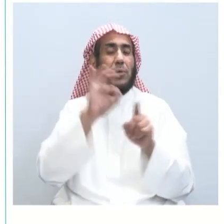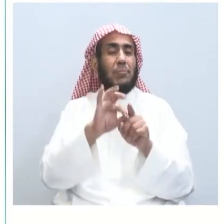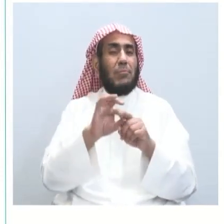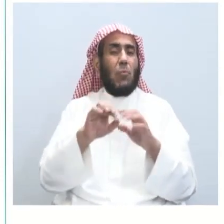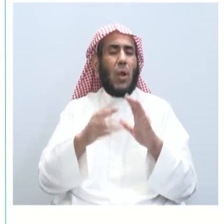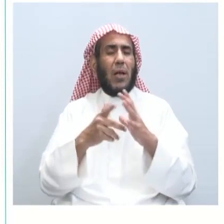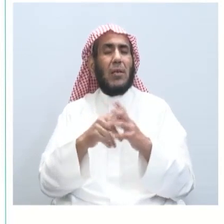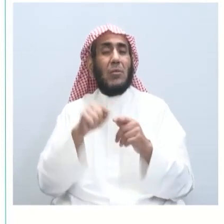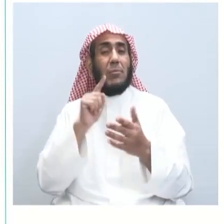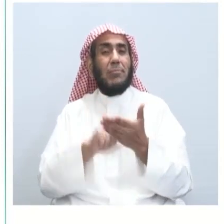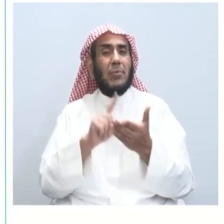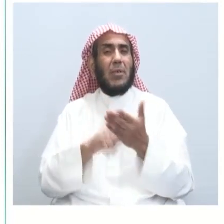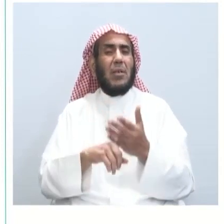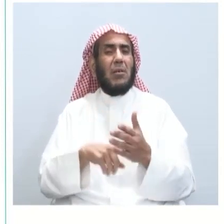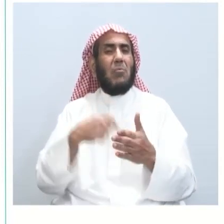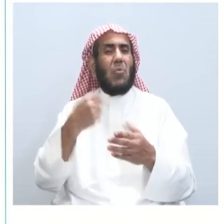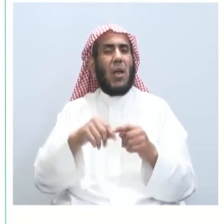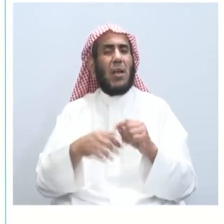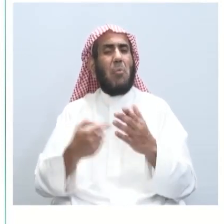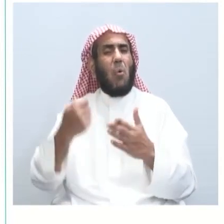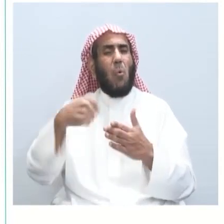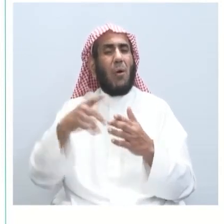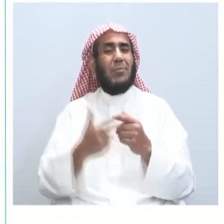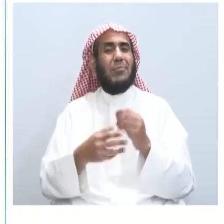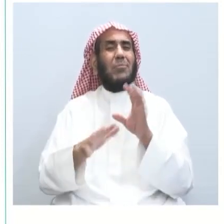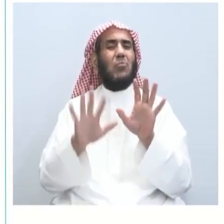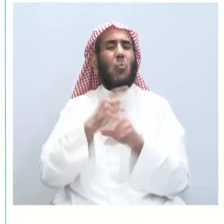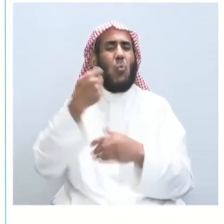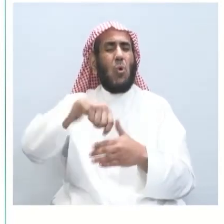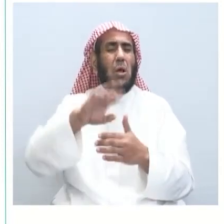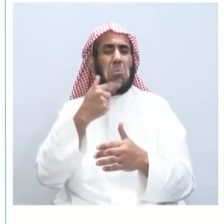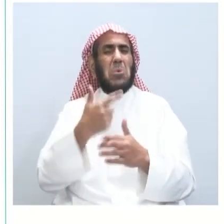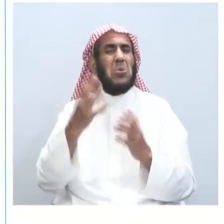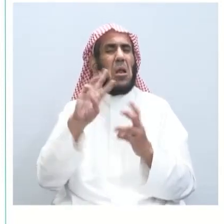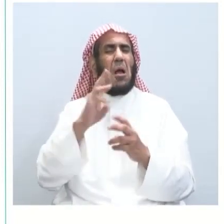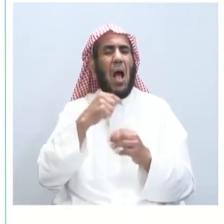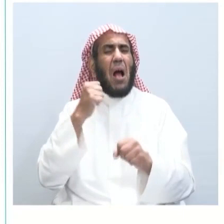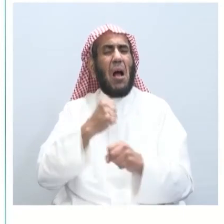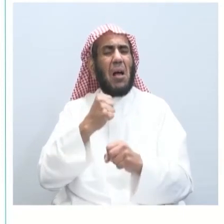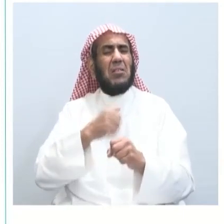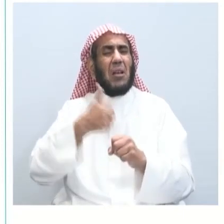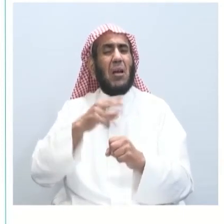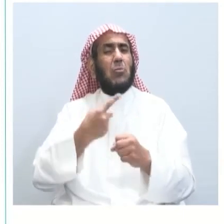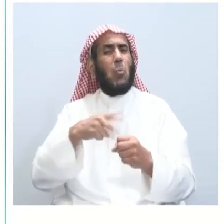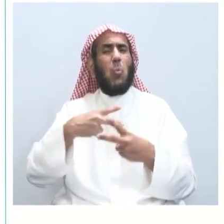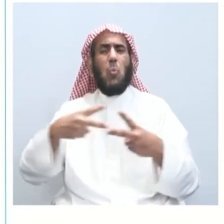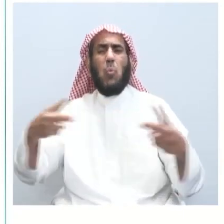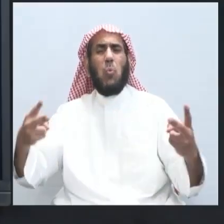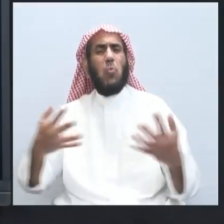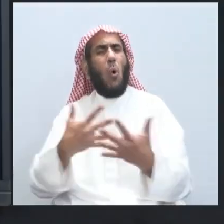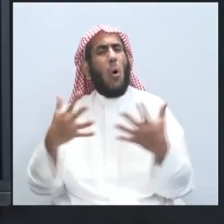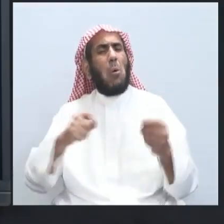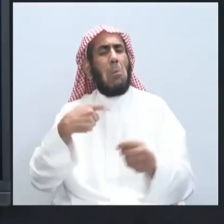ولكن ايضا قد يكون هنالك ضريبه لهذا الامر حين ما لا تكون الشركه قادره على تلبيه الحاجات والرغبات لمجموعات